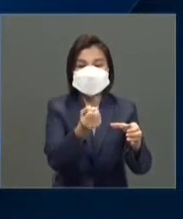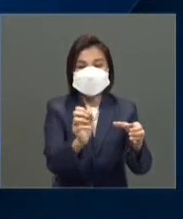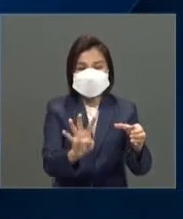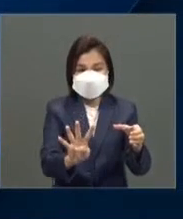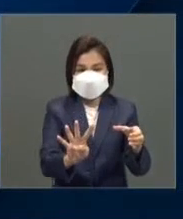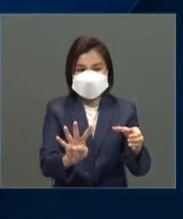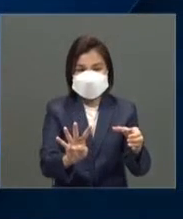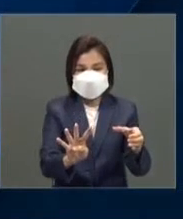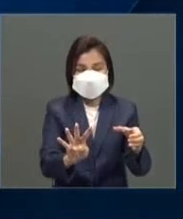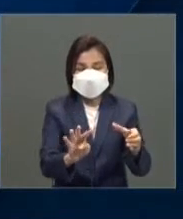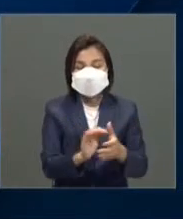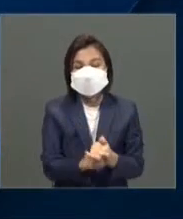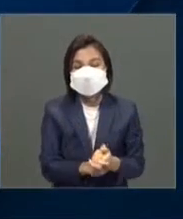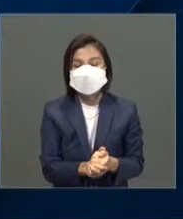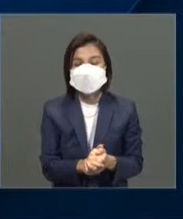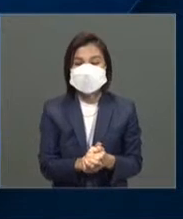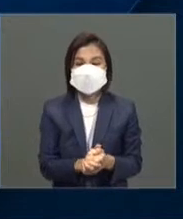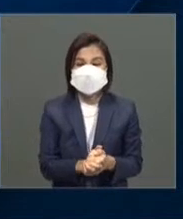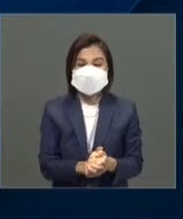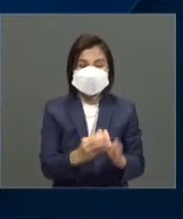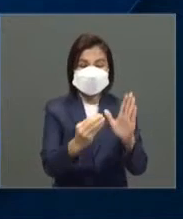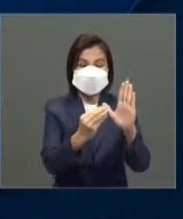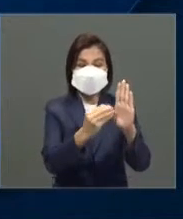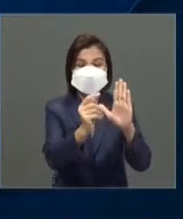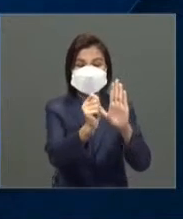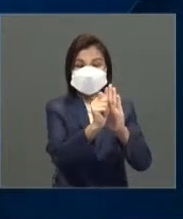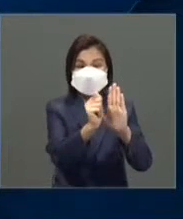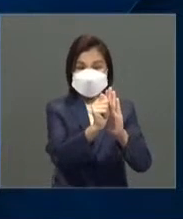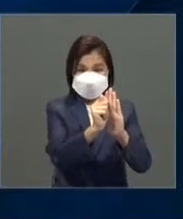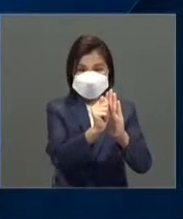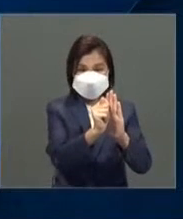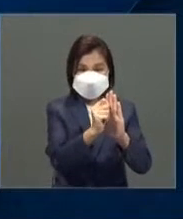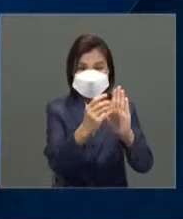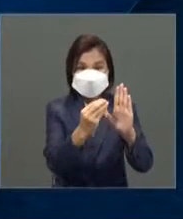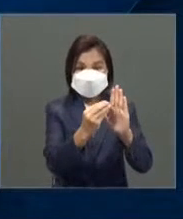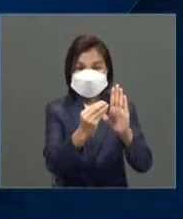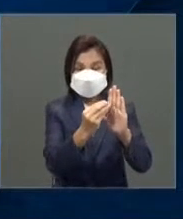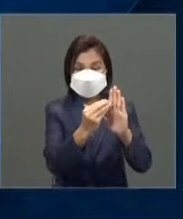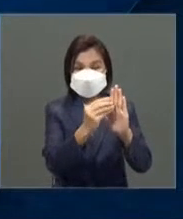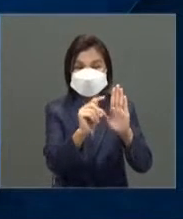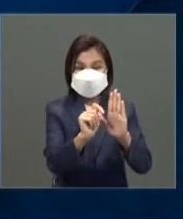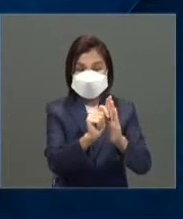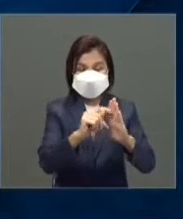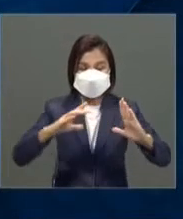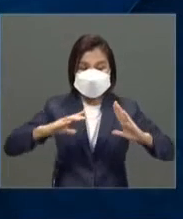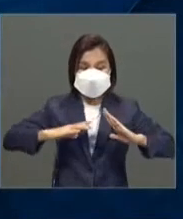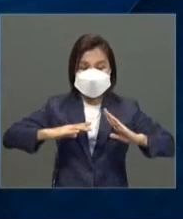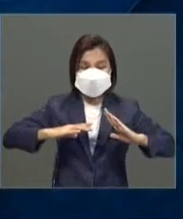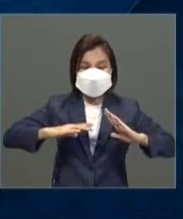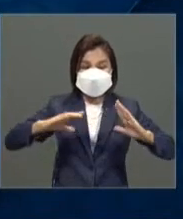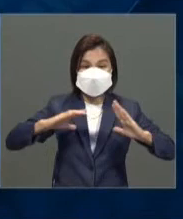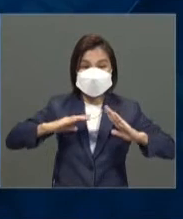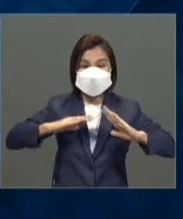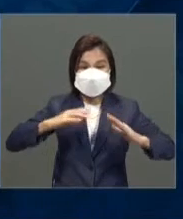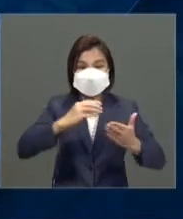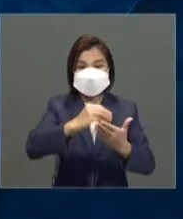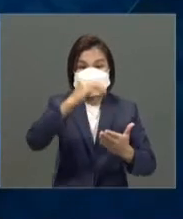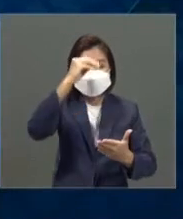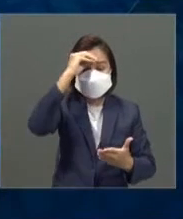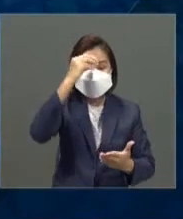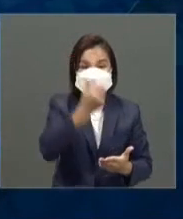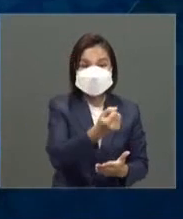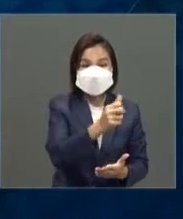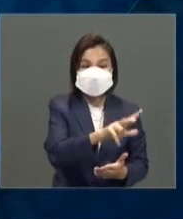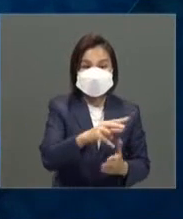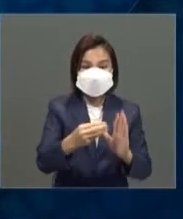ที่ตากนะครับที่อำเภอพบพระนะครับที่หอพักนักเรียนอันนี้13แล้วก็จันทบุรีที่ค่ายต